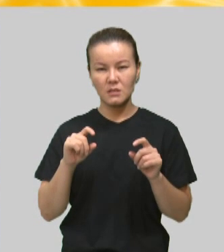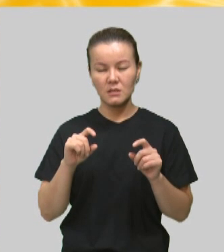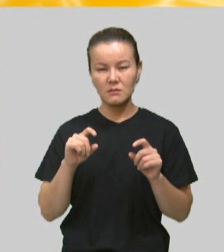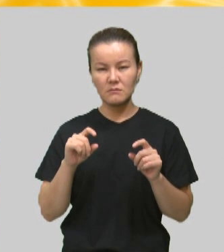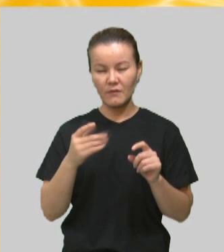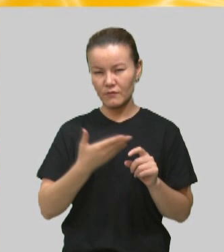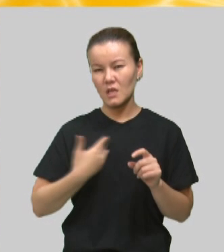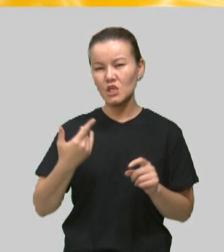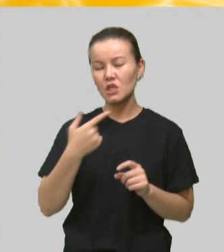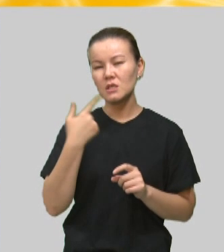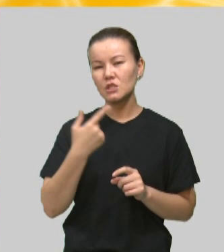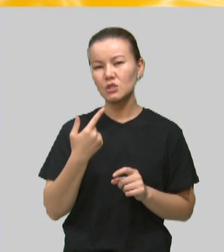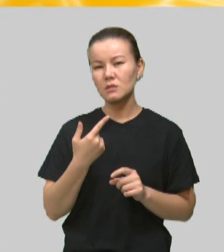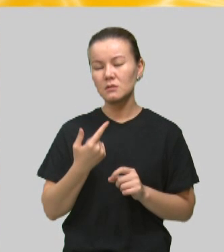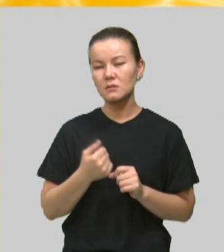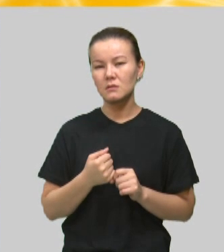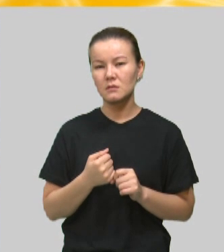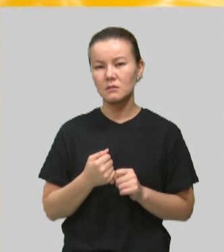нашей речи?